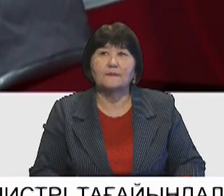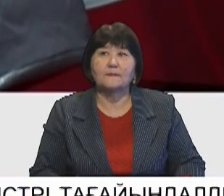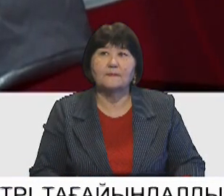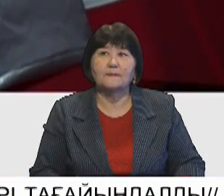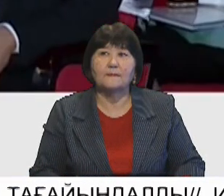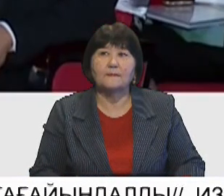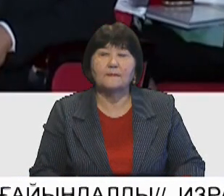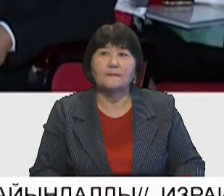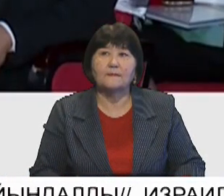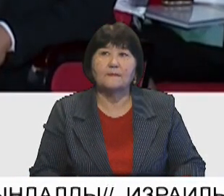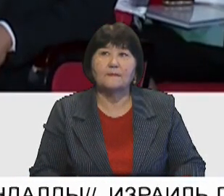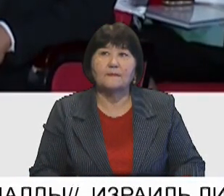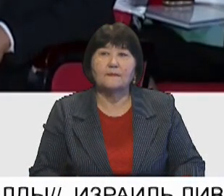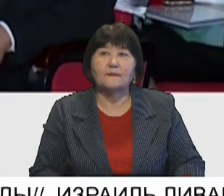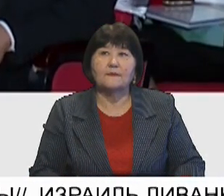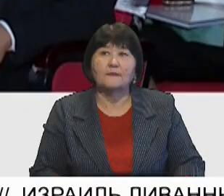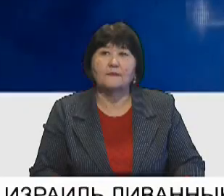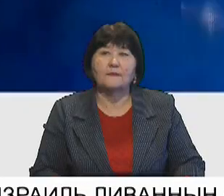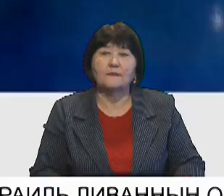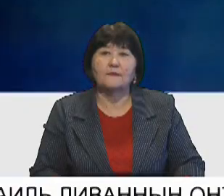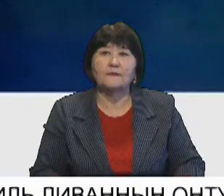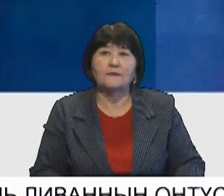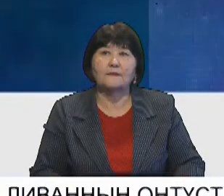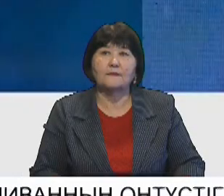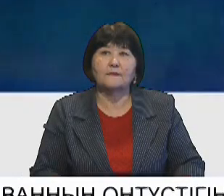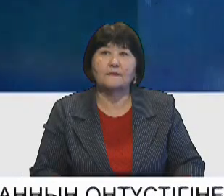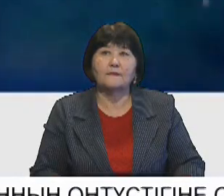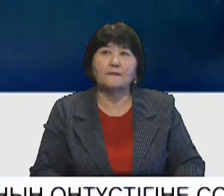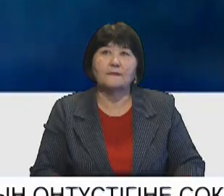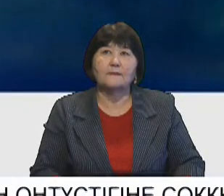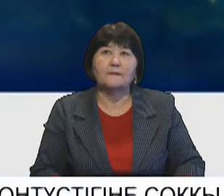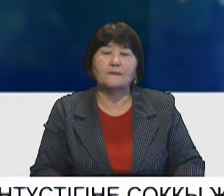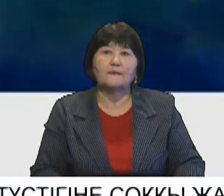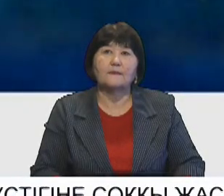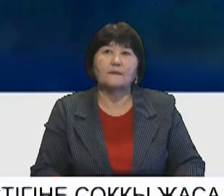жасында, бабамнан тұра, ғасырдан ғасырға.